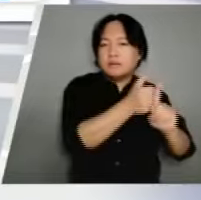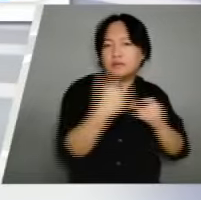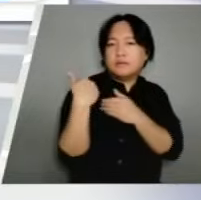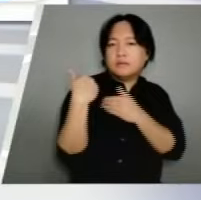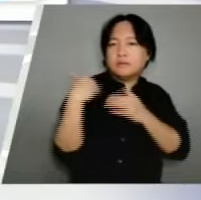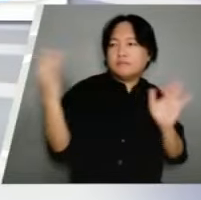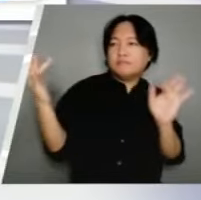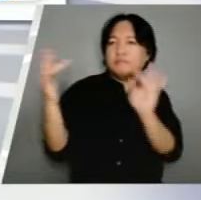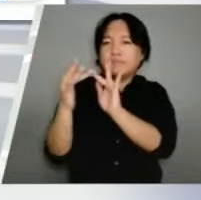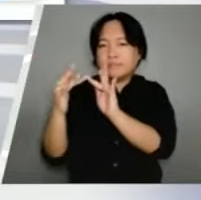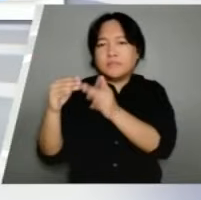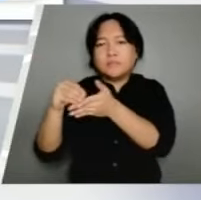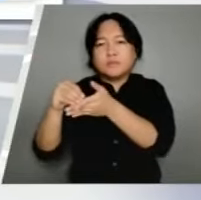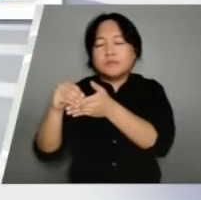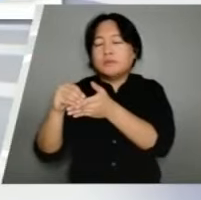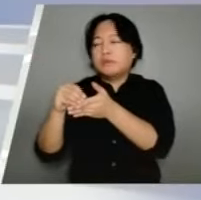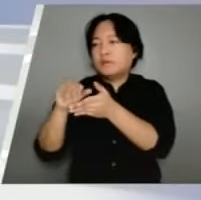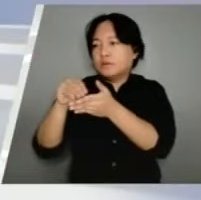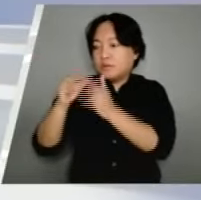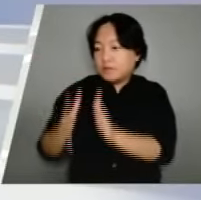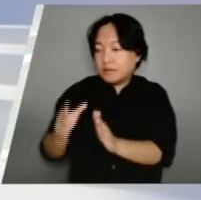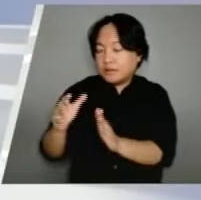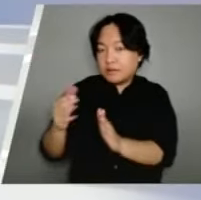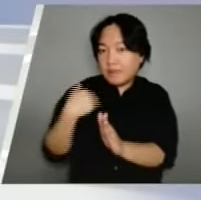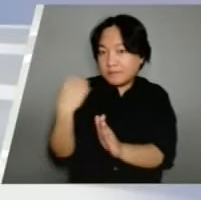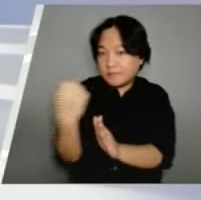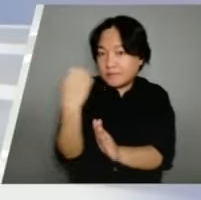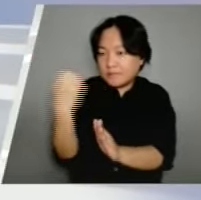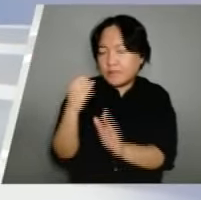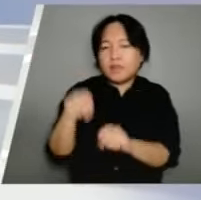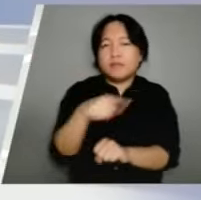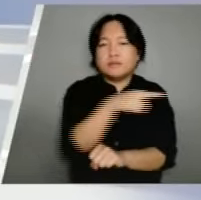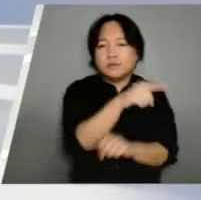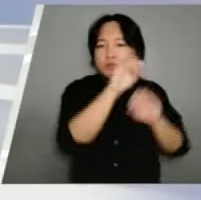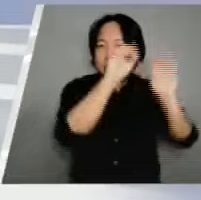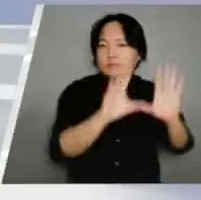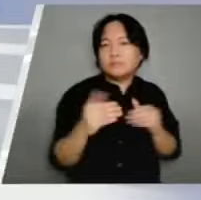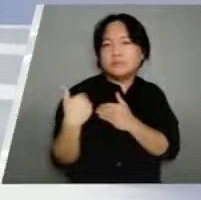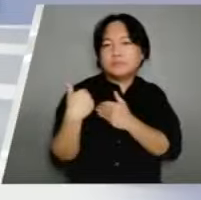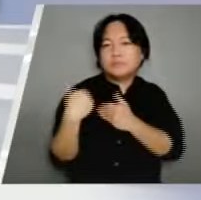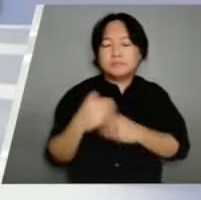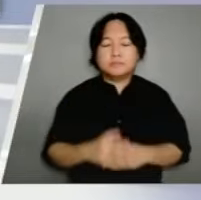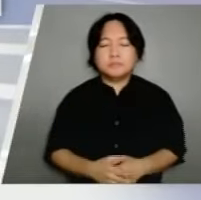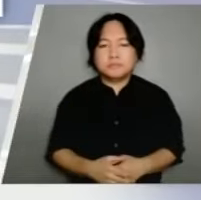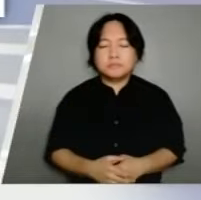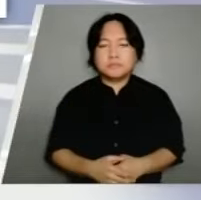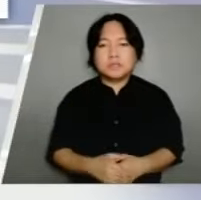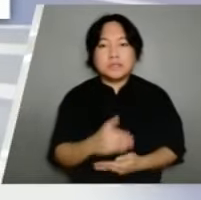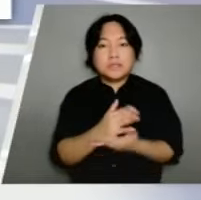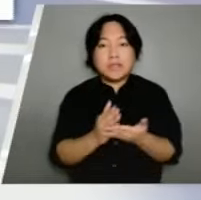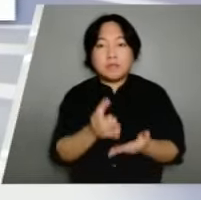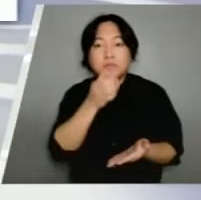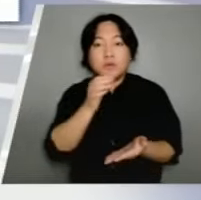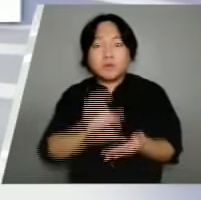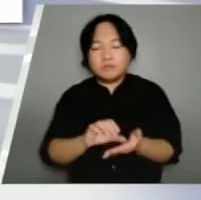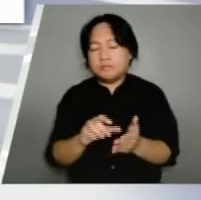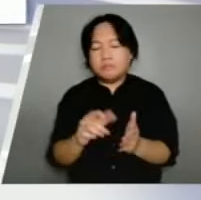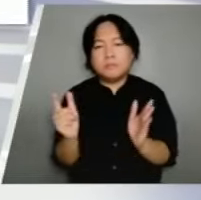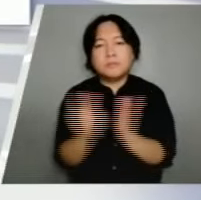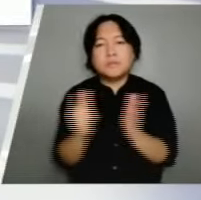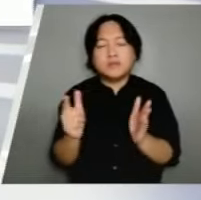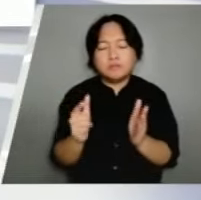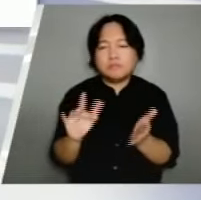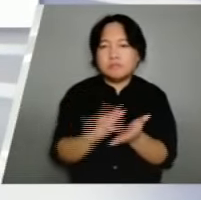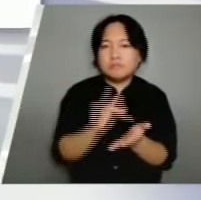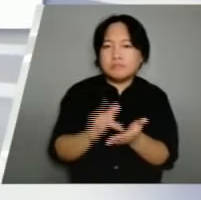estudyante sakaling magka-emergency. Sabi ng isa pa, ipagbawal ang gadget sa klase, pero pwede itong gamitin